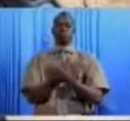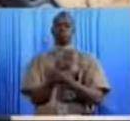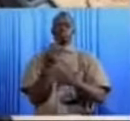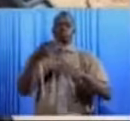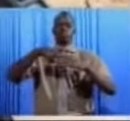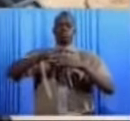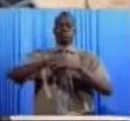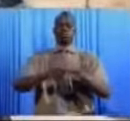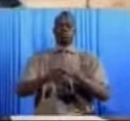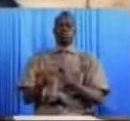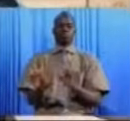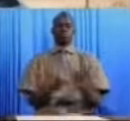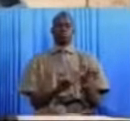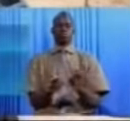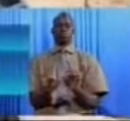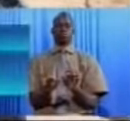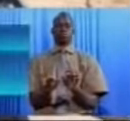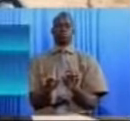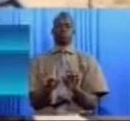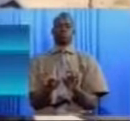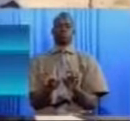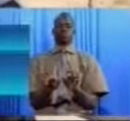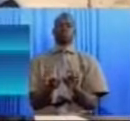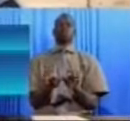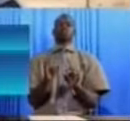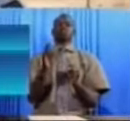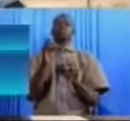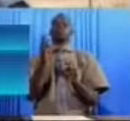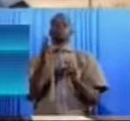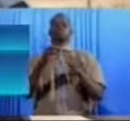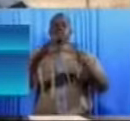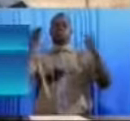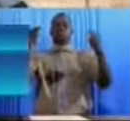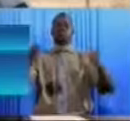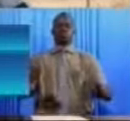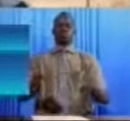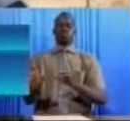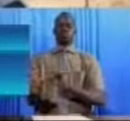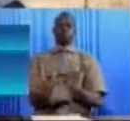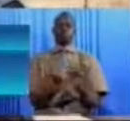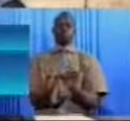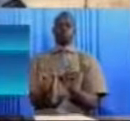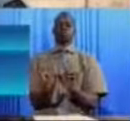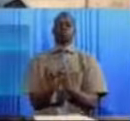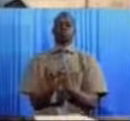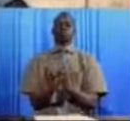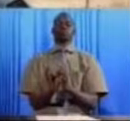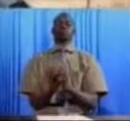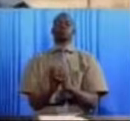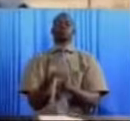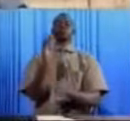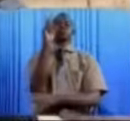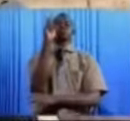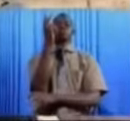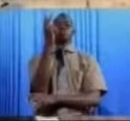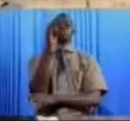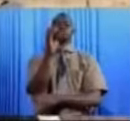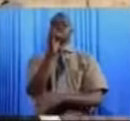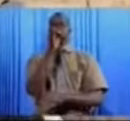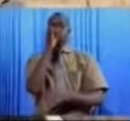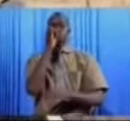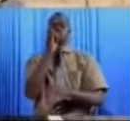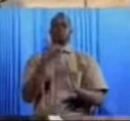zone une bâche id est réalisé chaque document conçu